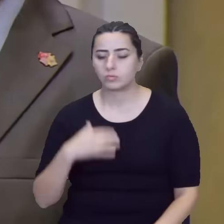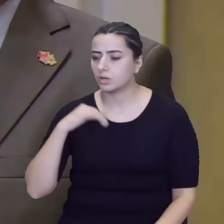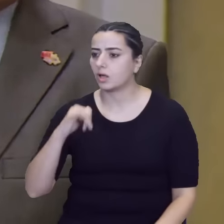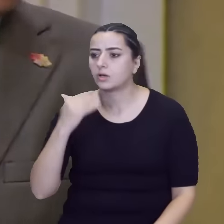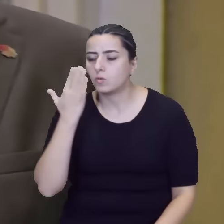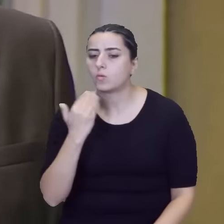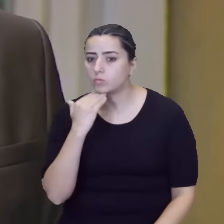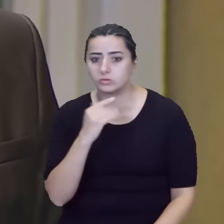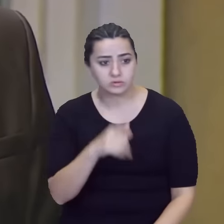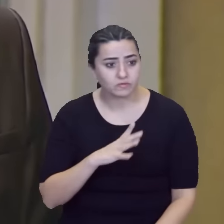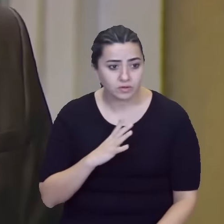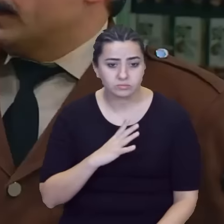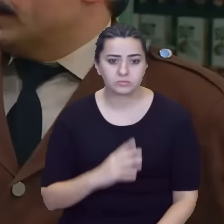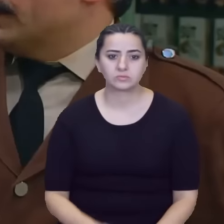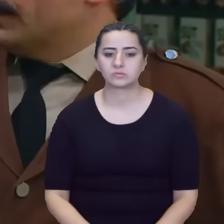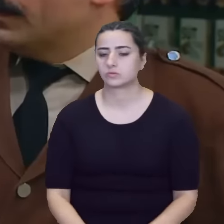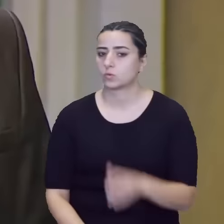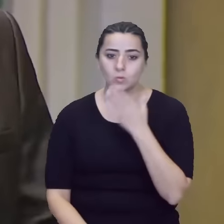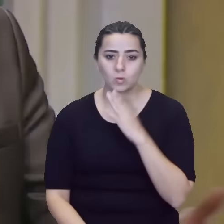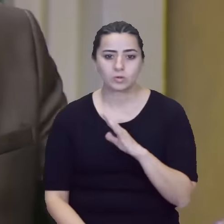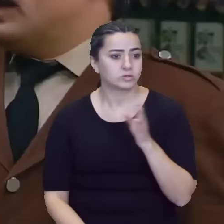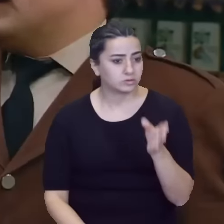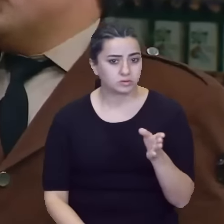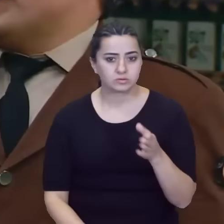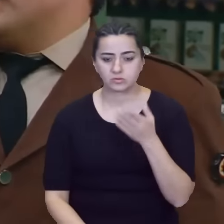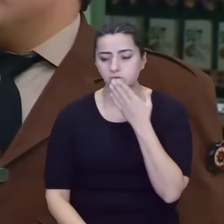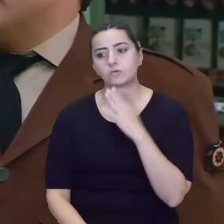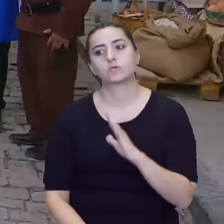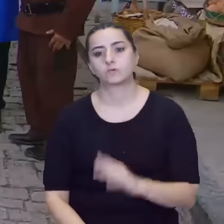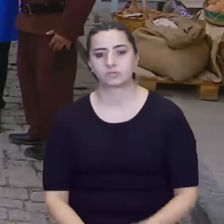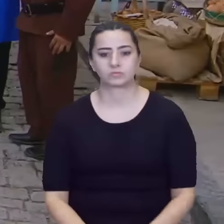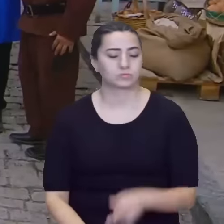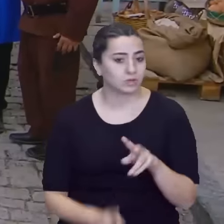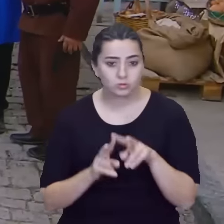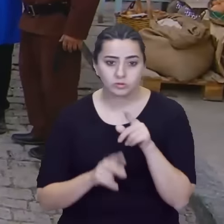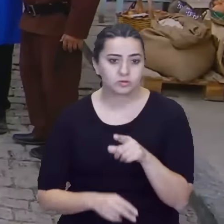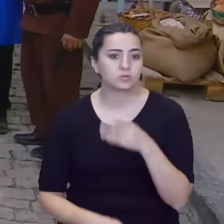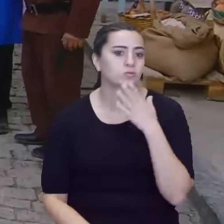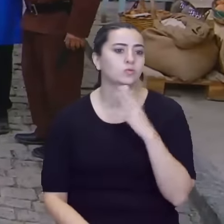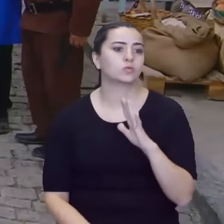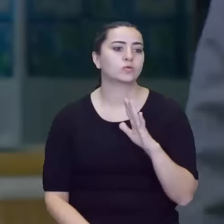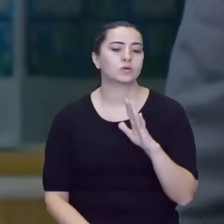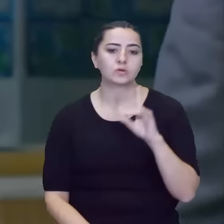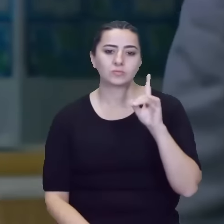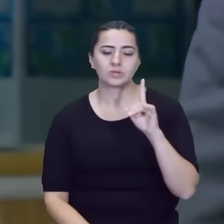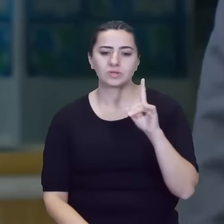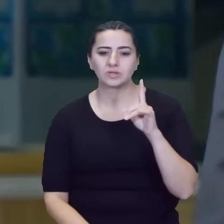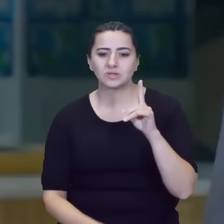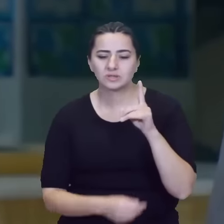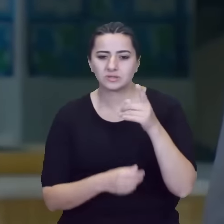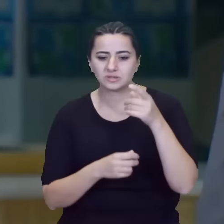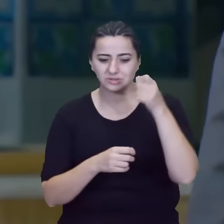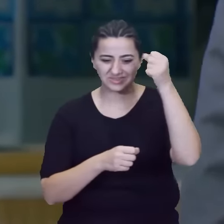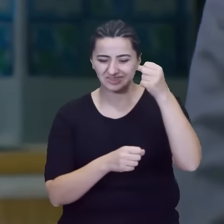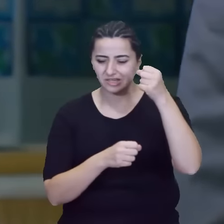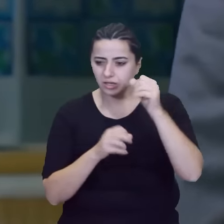izleyemiyorum. Sen izleyebiliyor musun Mehmet abi? Hayır başkanım. Sen? Yok başkanım, izleyemiyorum. Mesut sen? Yok ya başkan, bir ara böyle bir satırla